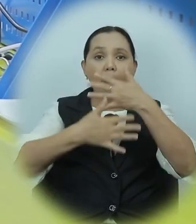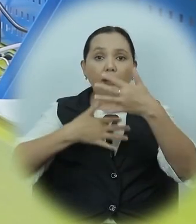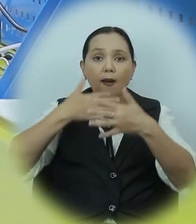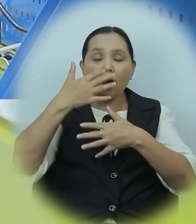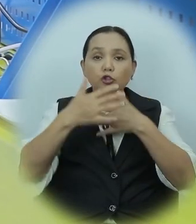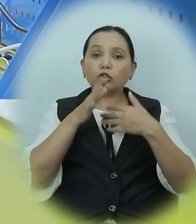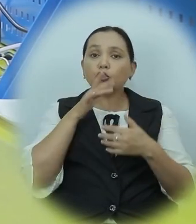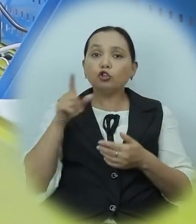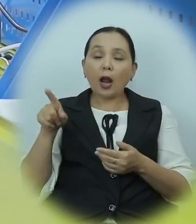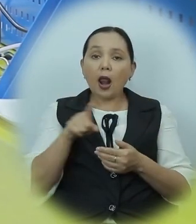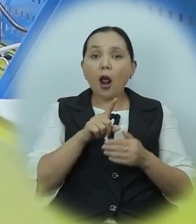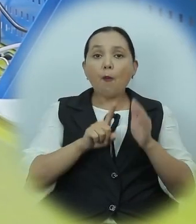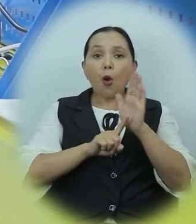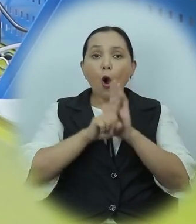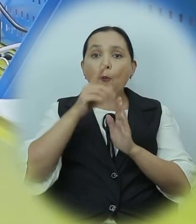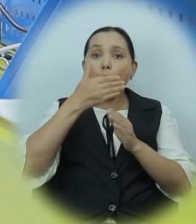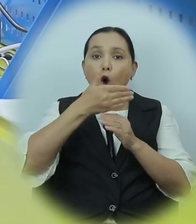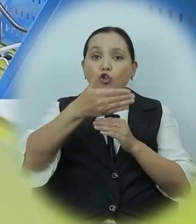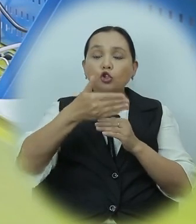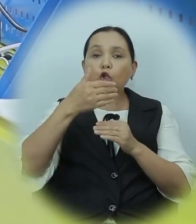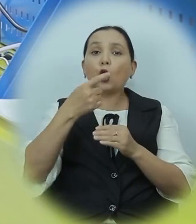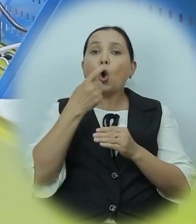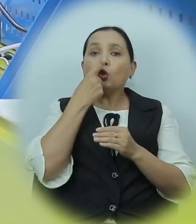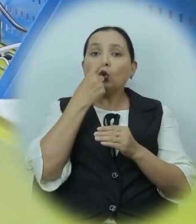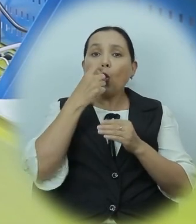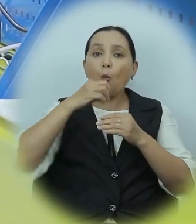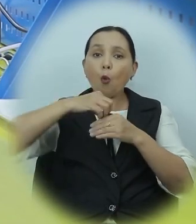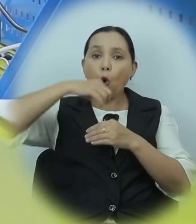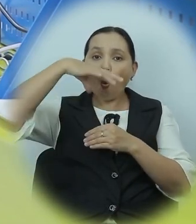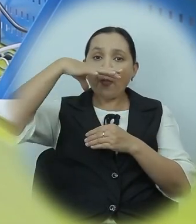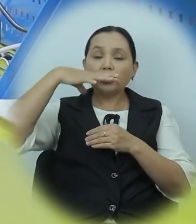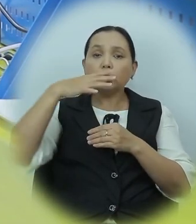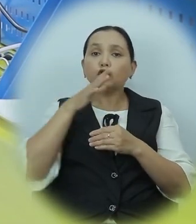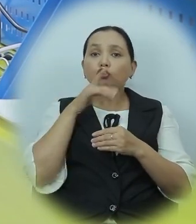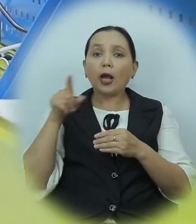aralashtirish jarayon bosqichlari, tuxumni ko'pirtirish va hokazolarda